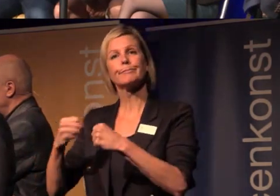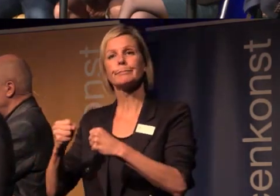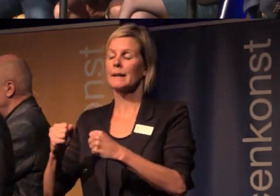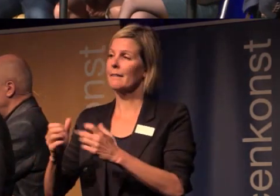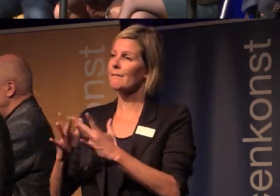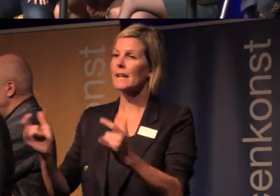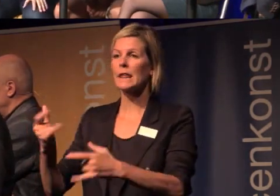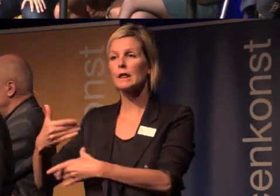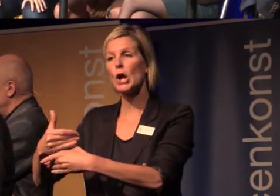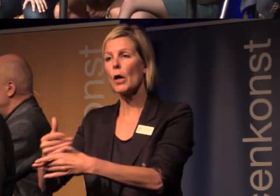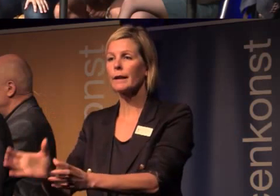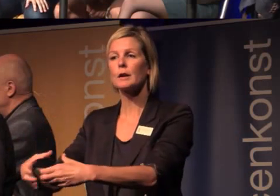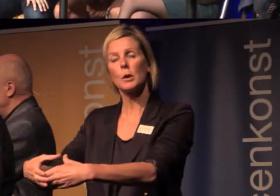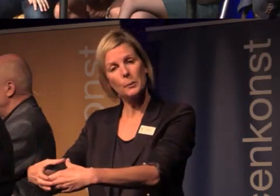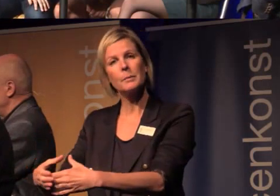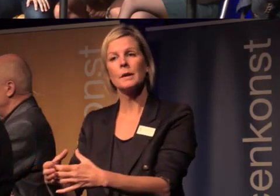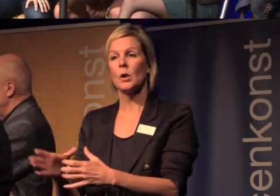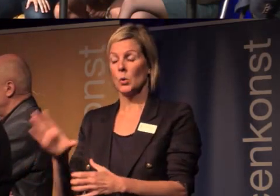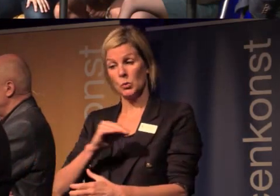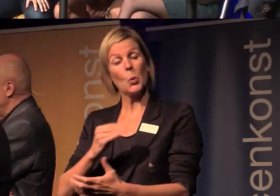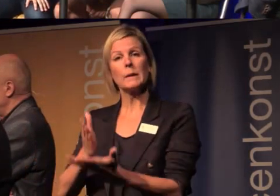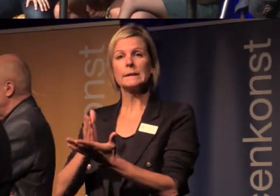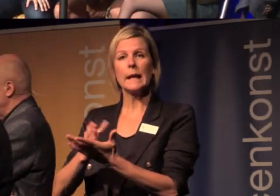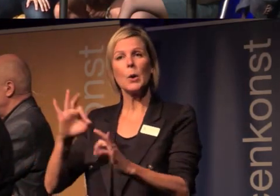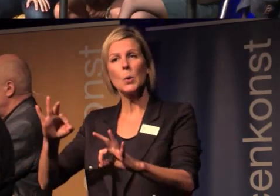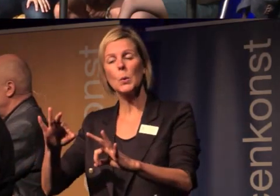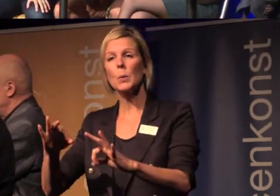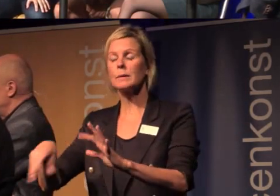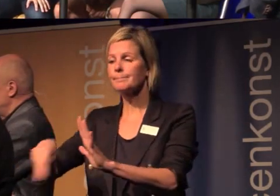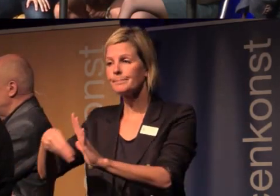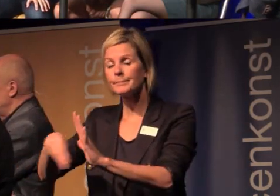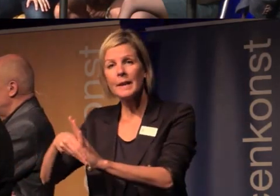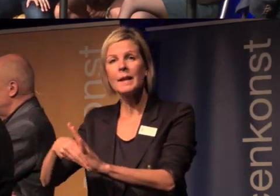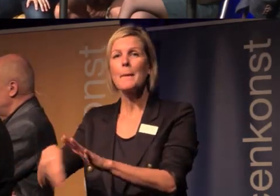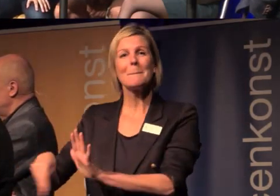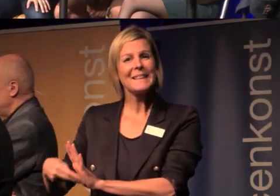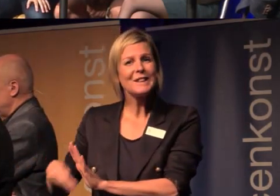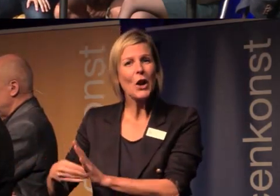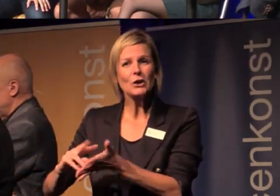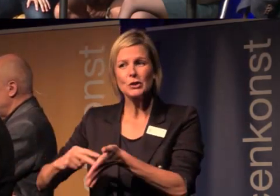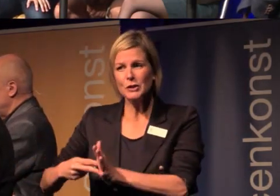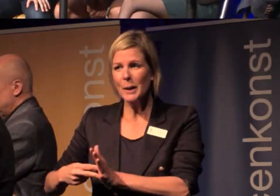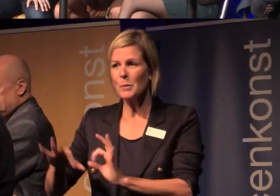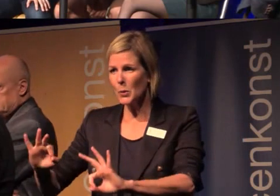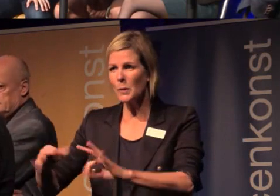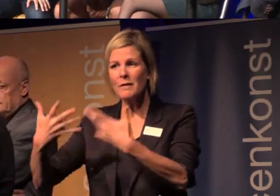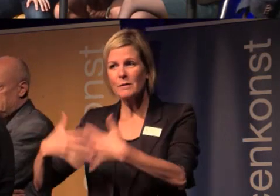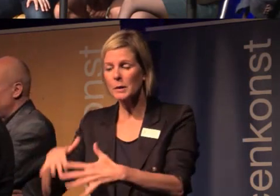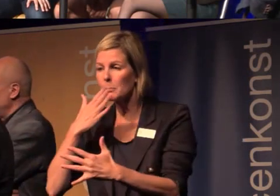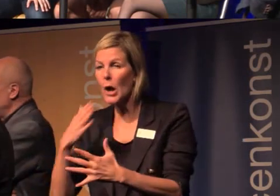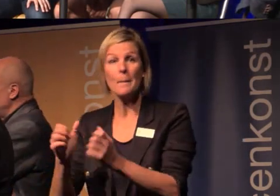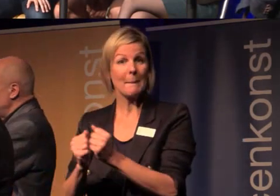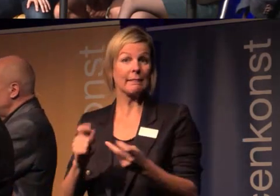om givetvis bidrag och ersättningssystem, men det handlar också om sådana saker som att det måste finnas